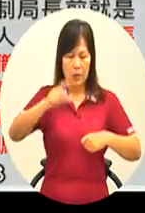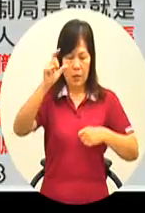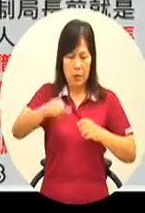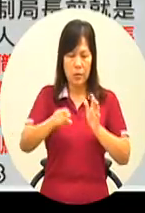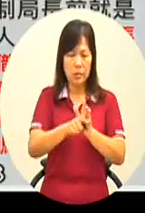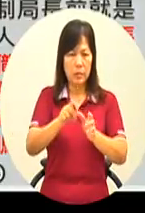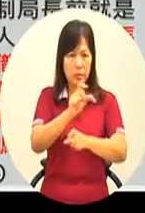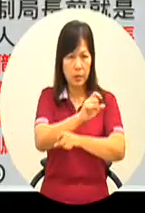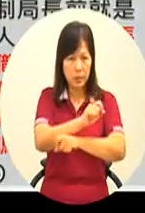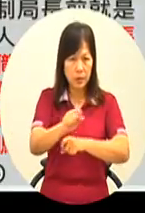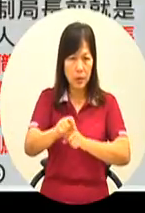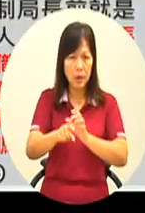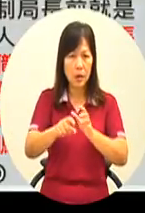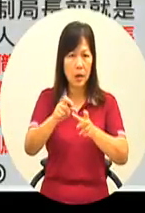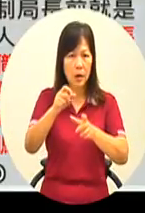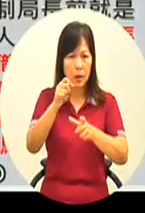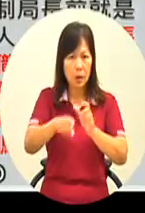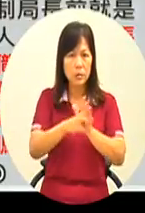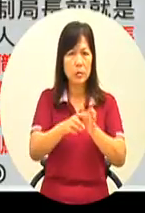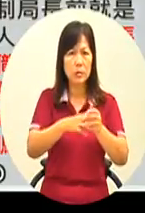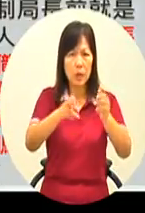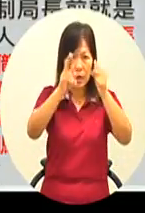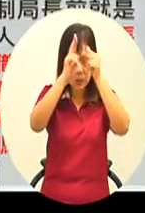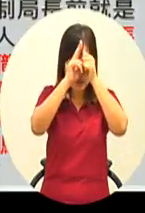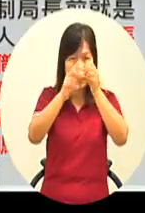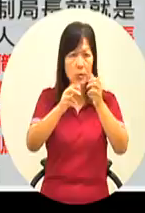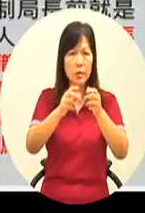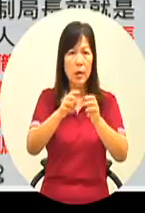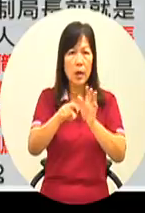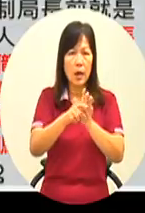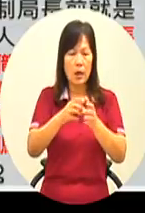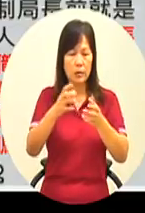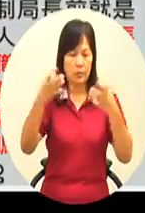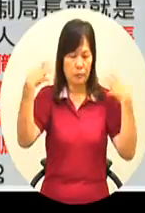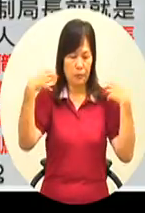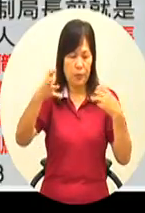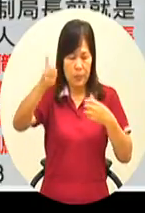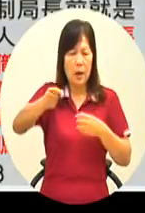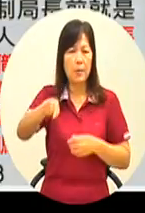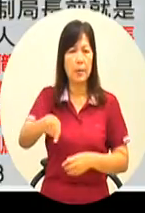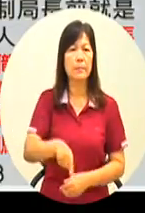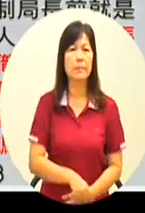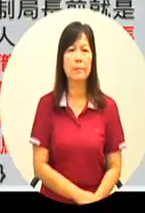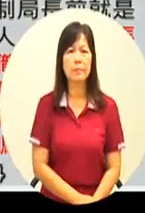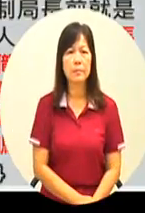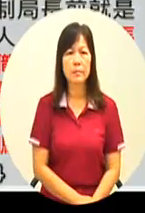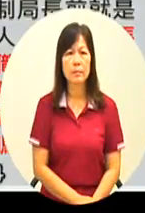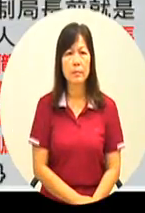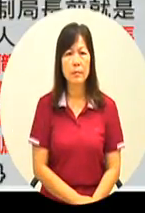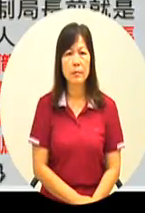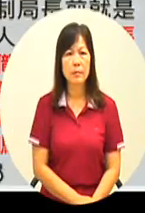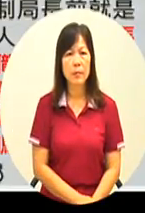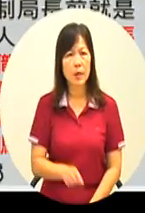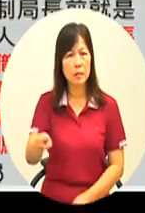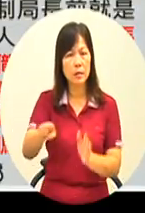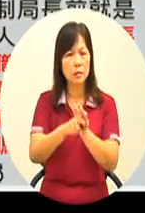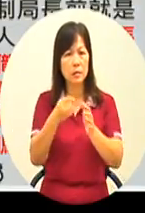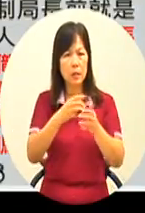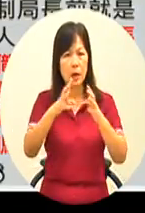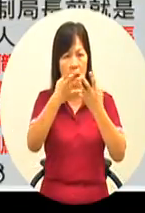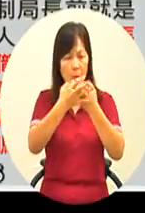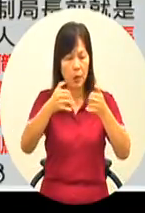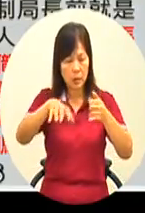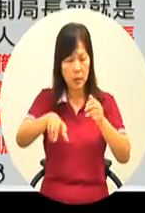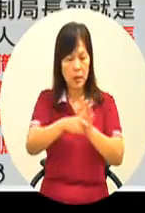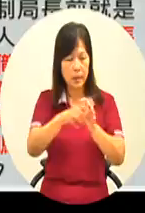是许明春联合律师事务所的负责人。好，然后呢，这是他的网站上面的内